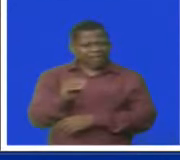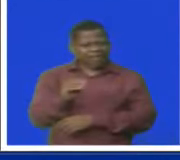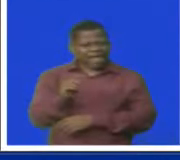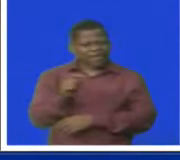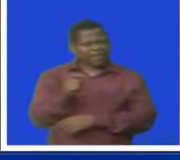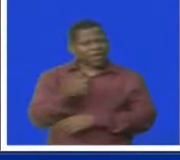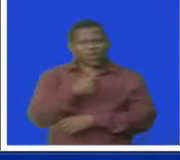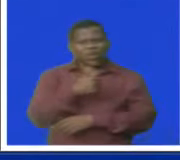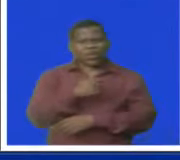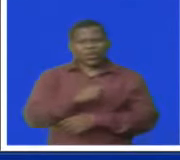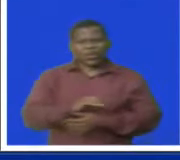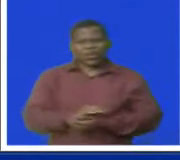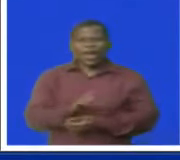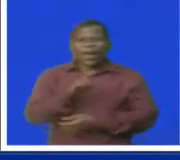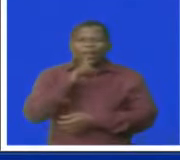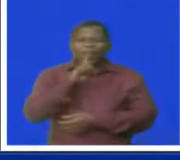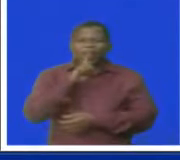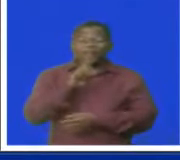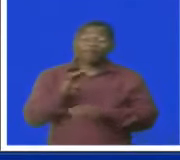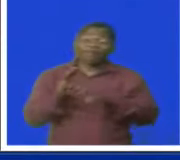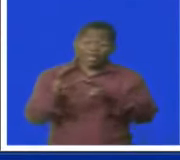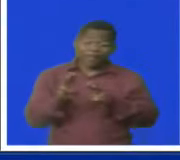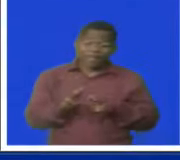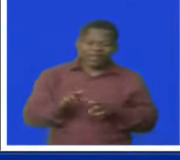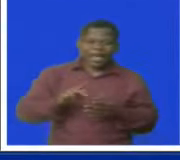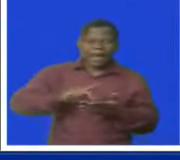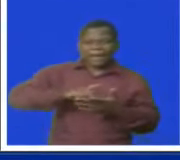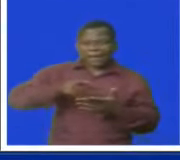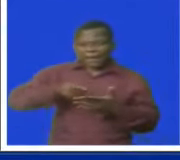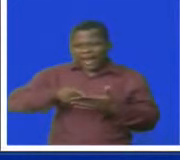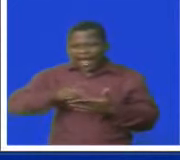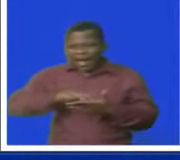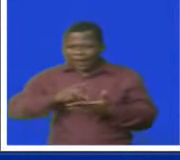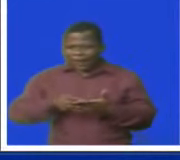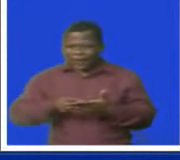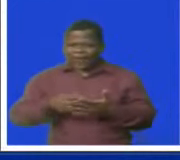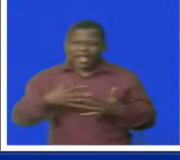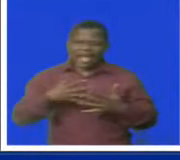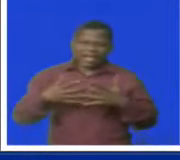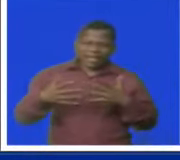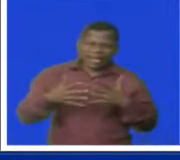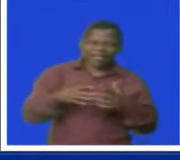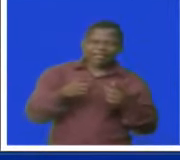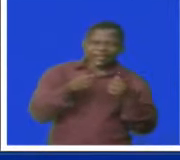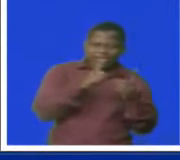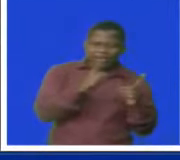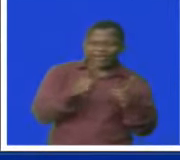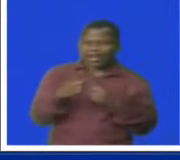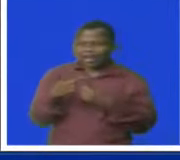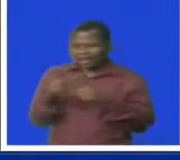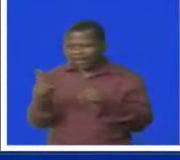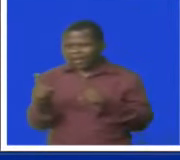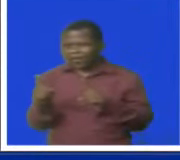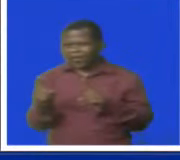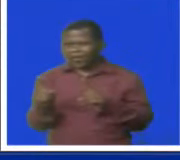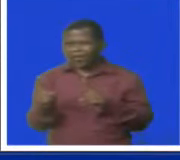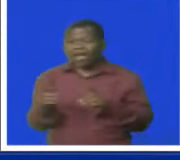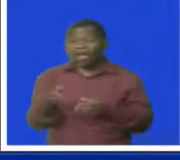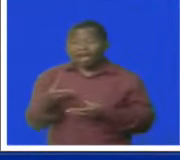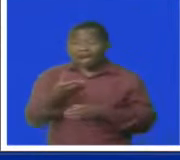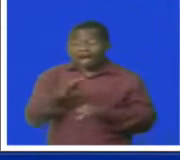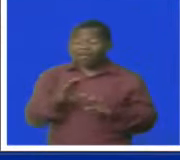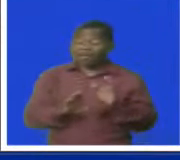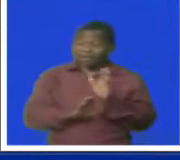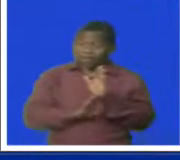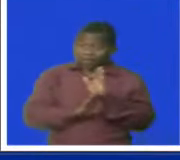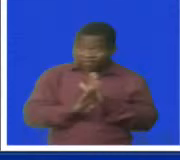ukuthi titawuthola lokunyeni lokwehlukile nalokutala ithuthukisa kutawathuthukisa emave. Kepha ngale simo